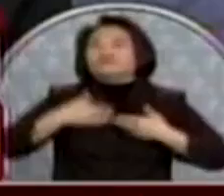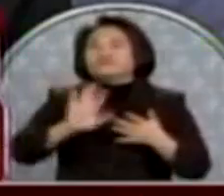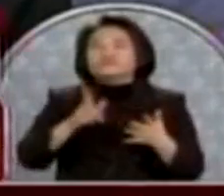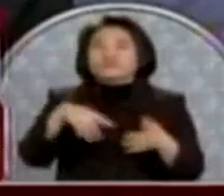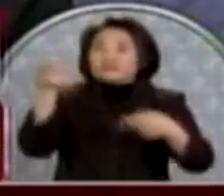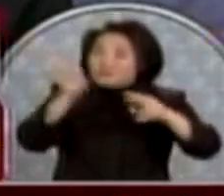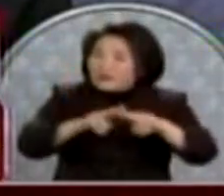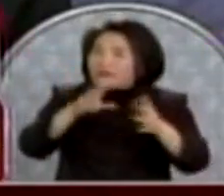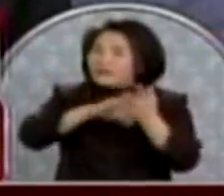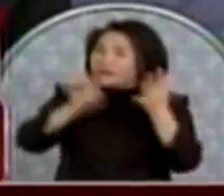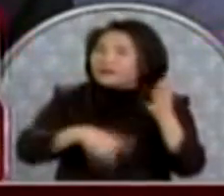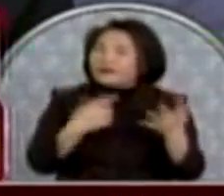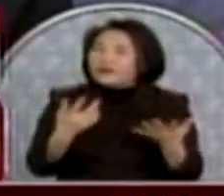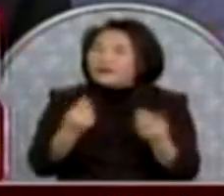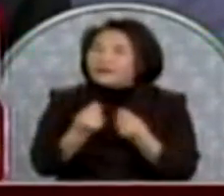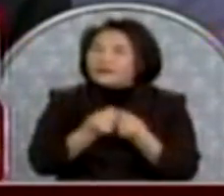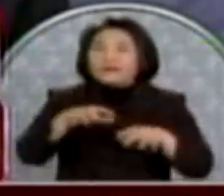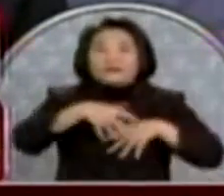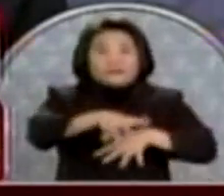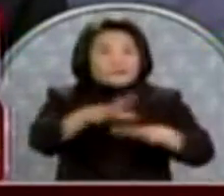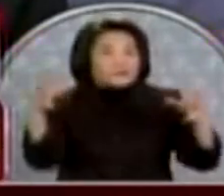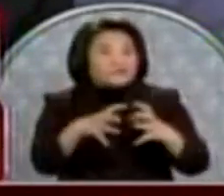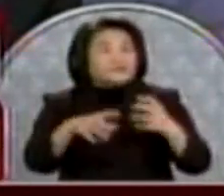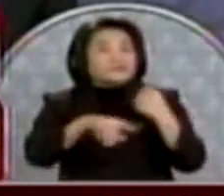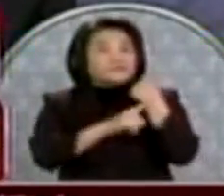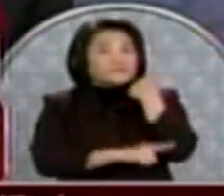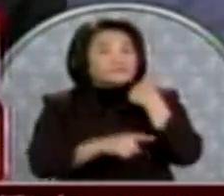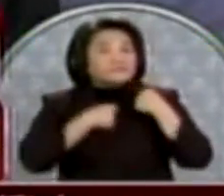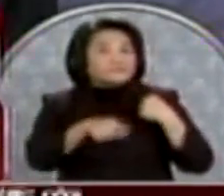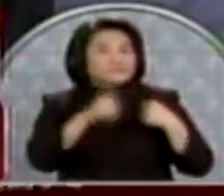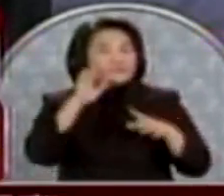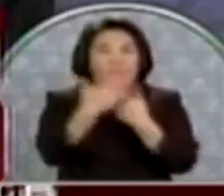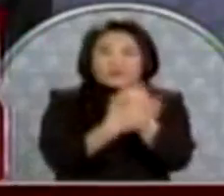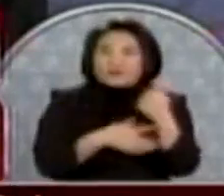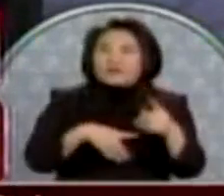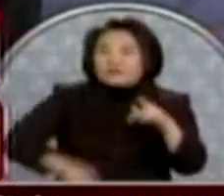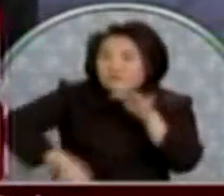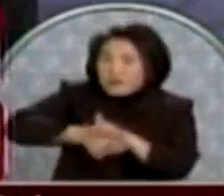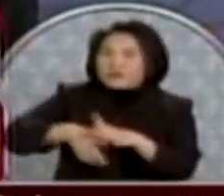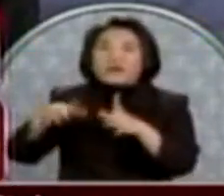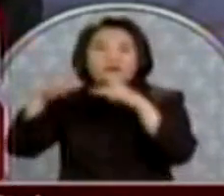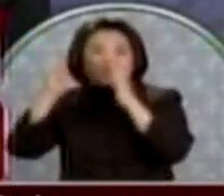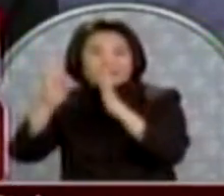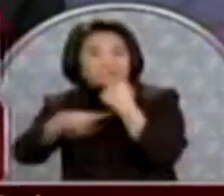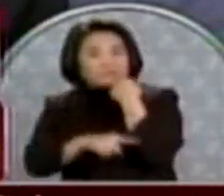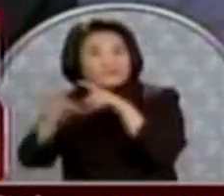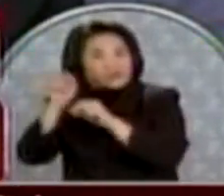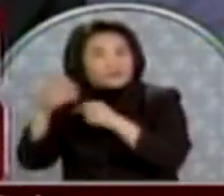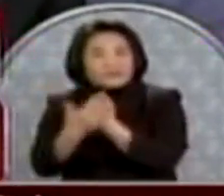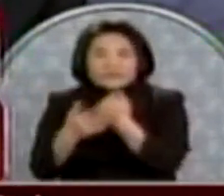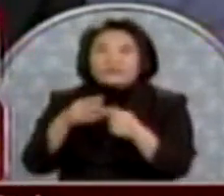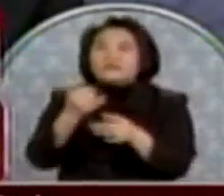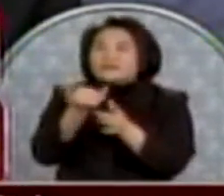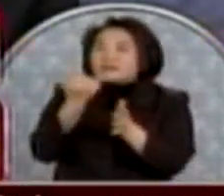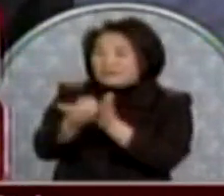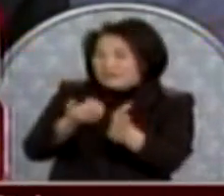除就有问题了，因为集会游行一方面要保障，一方面要限制非法的，这两个功能都有，能够把它改成报备